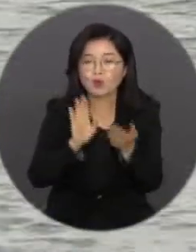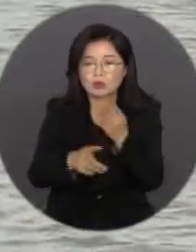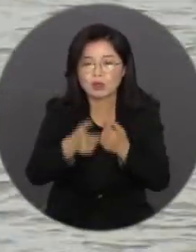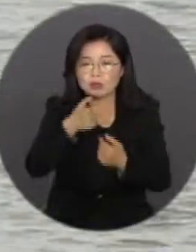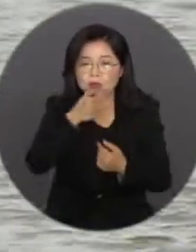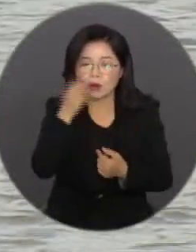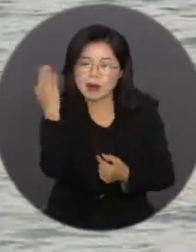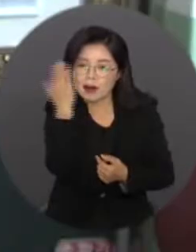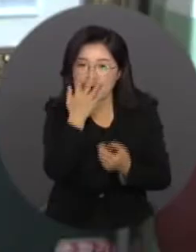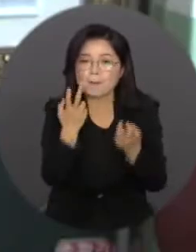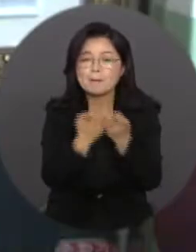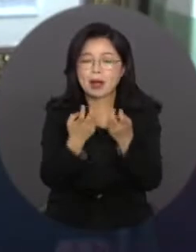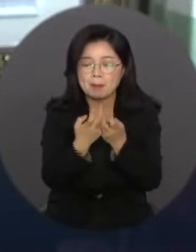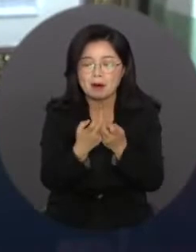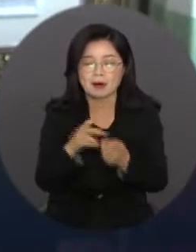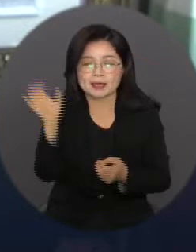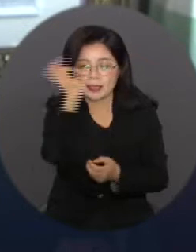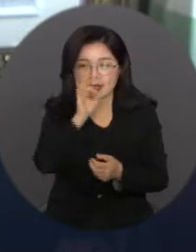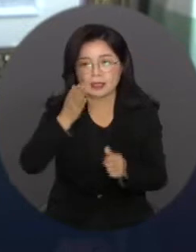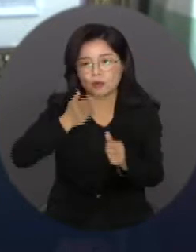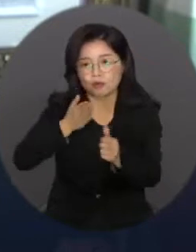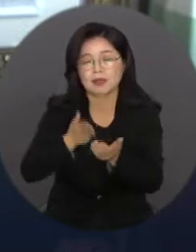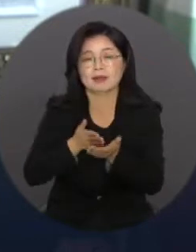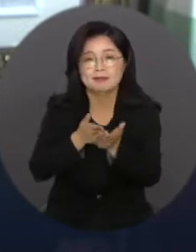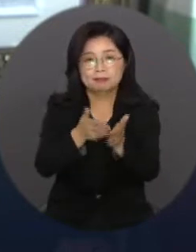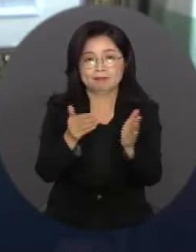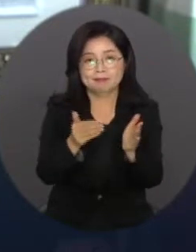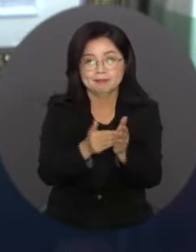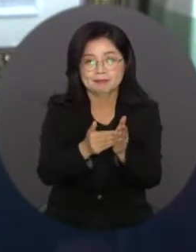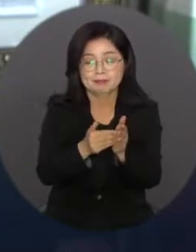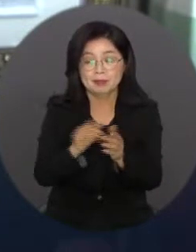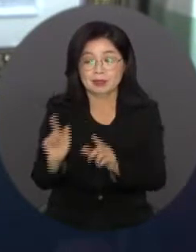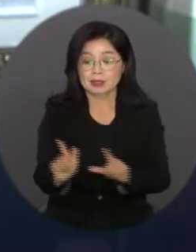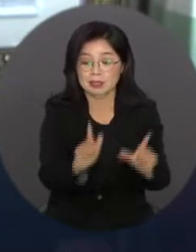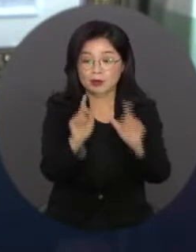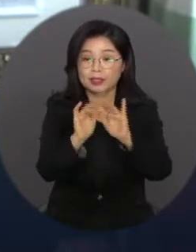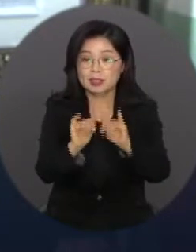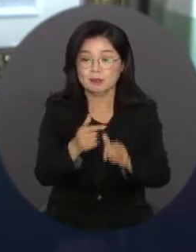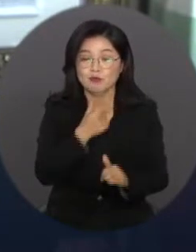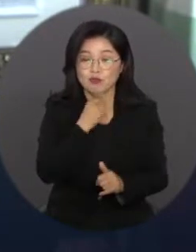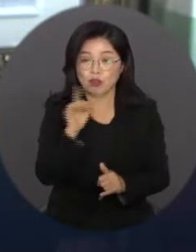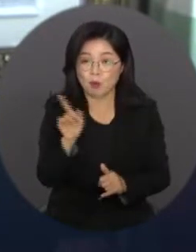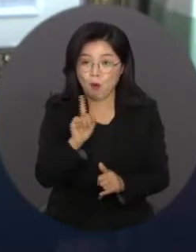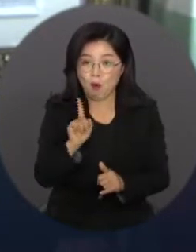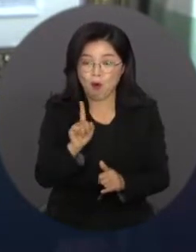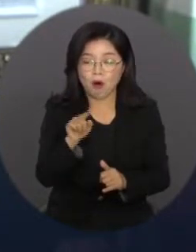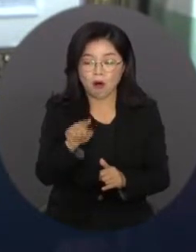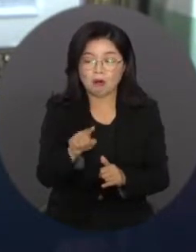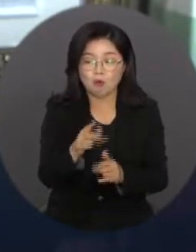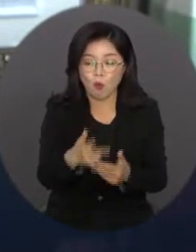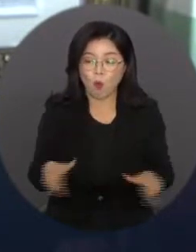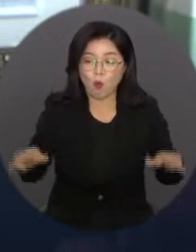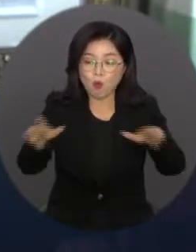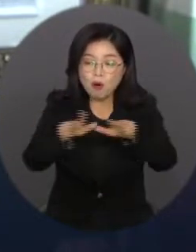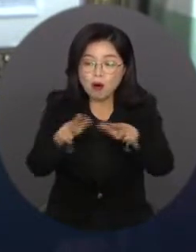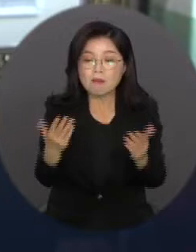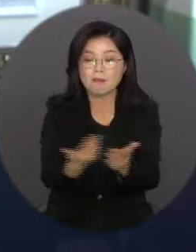마련하라고 주장했습니다. 저희 주민들이 원하는 것은 인근 중앙공원은 개발을 하되